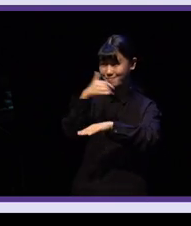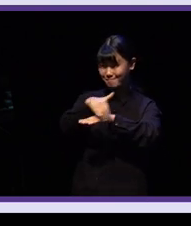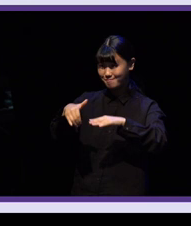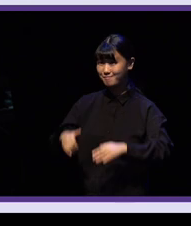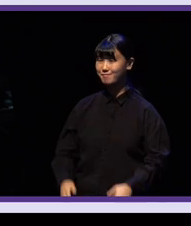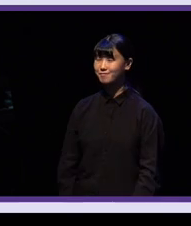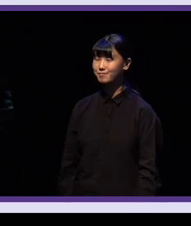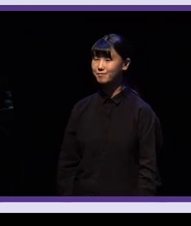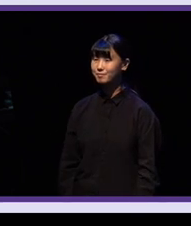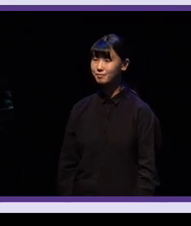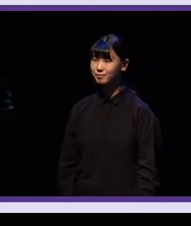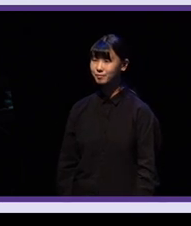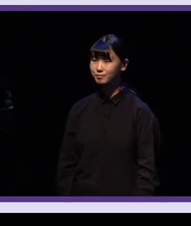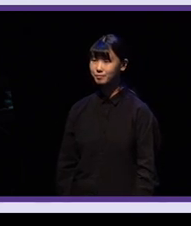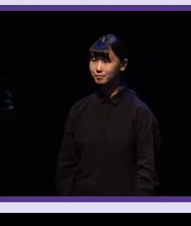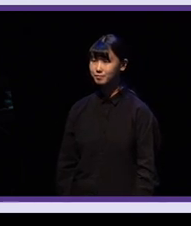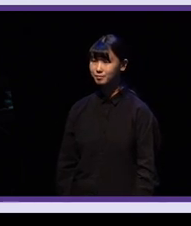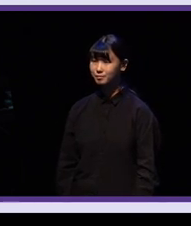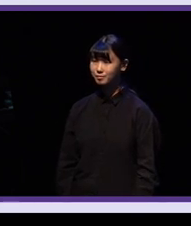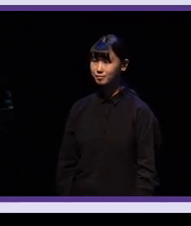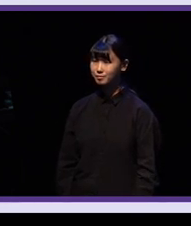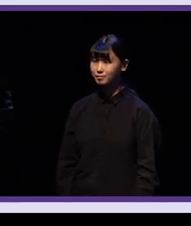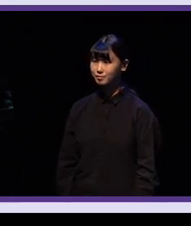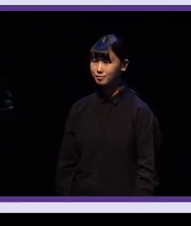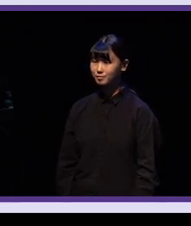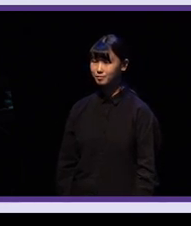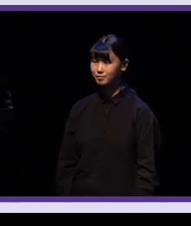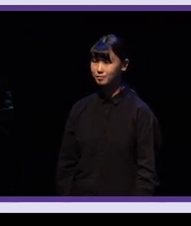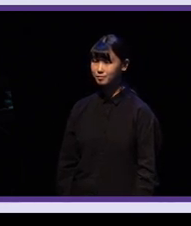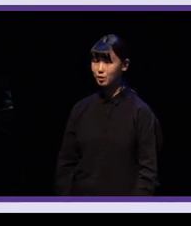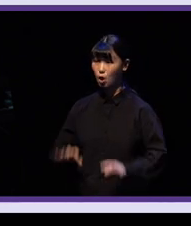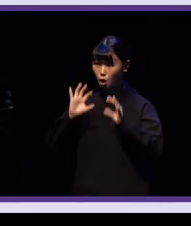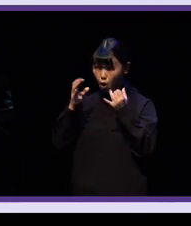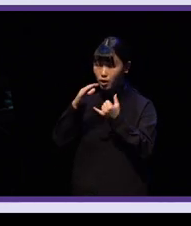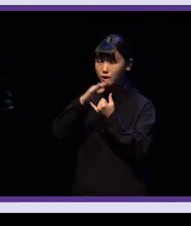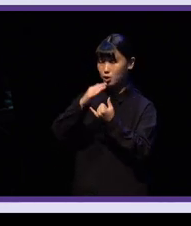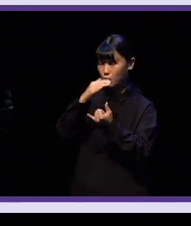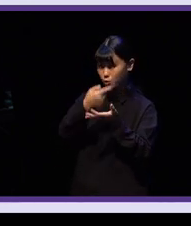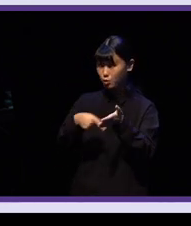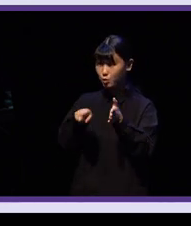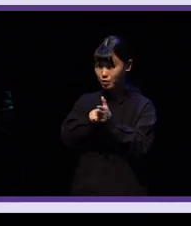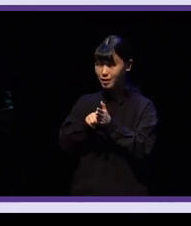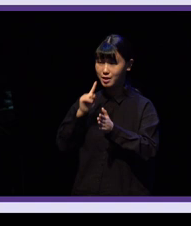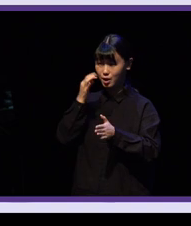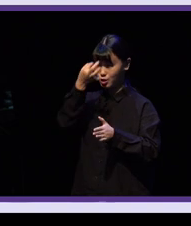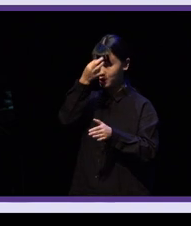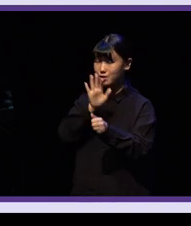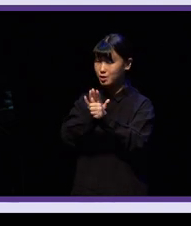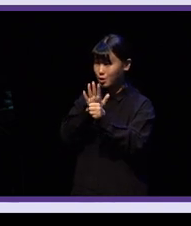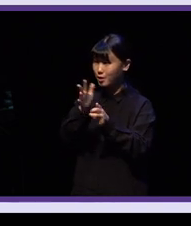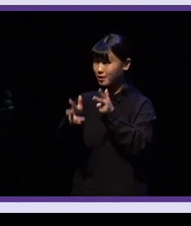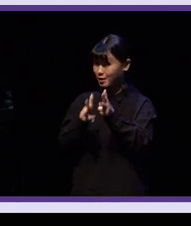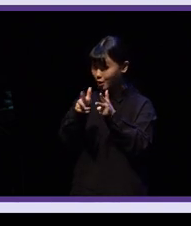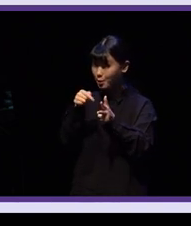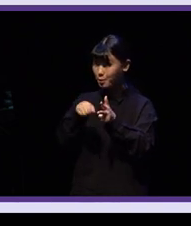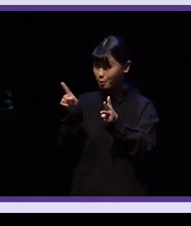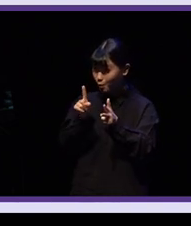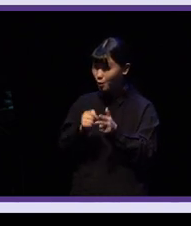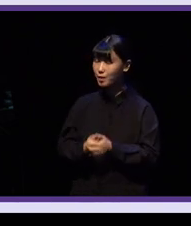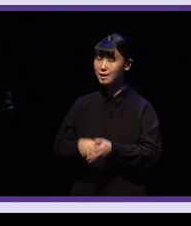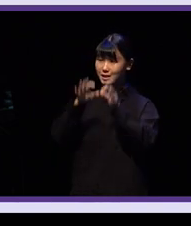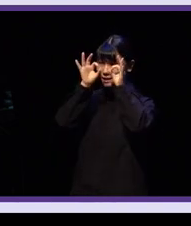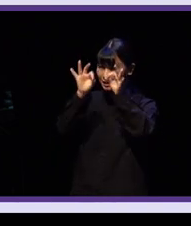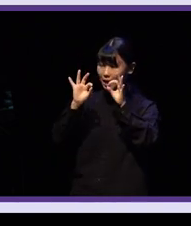하고 있습니다 네 어린이 청소년을 위한 예술지원 사업은 시각